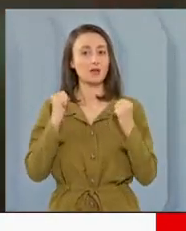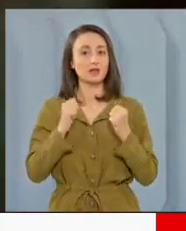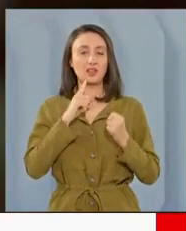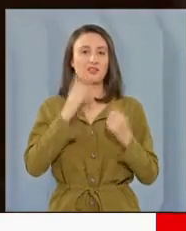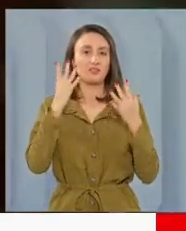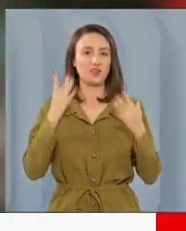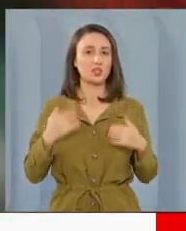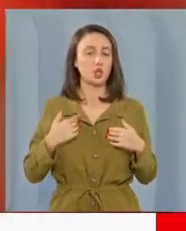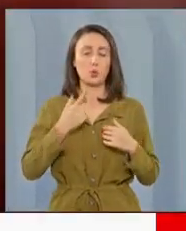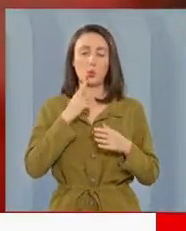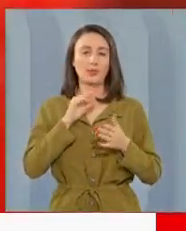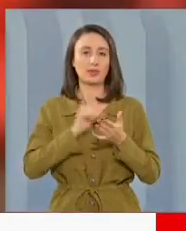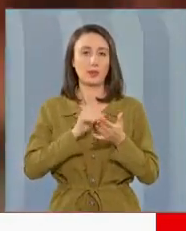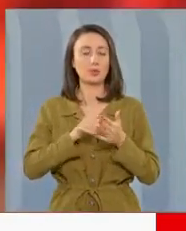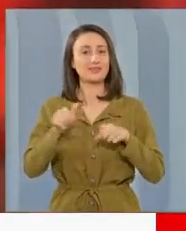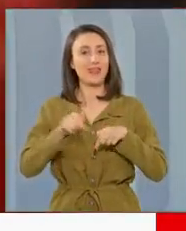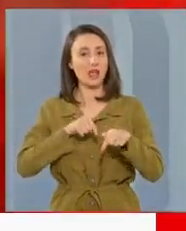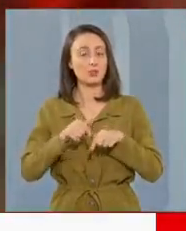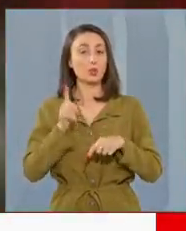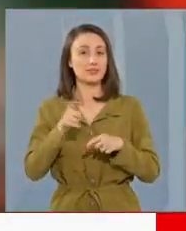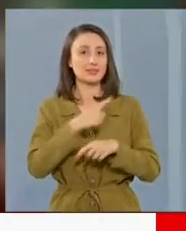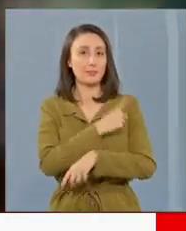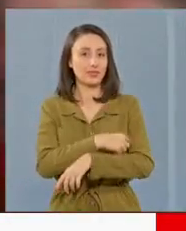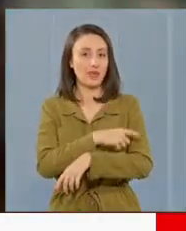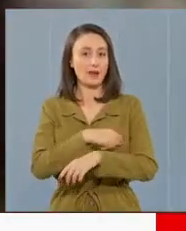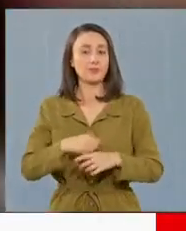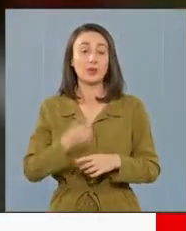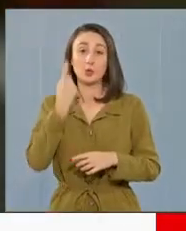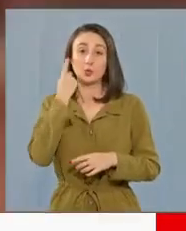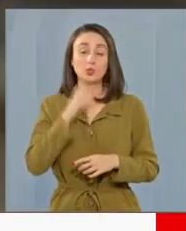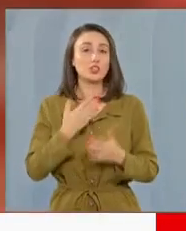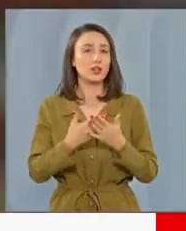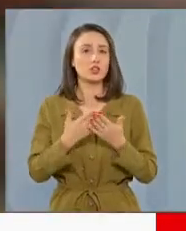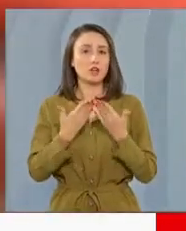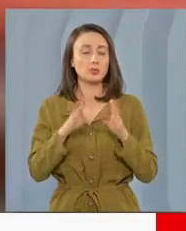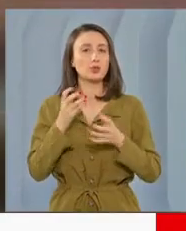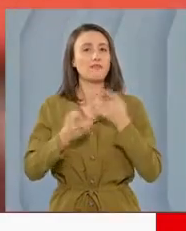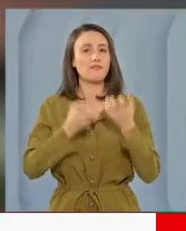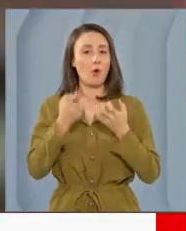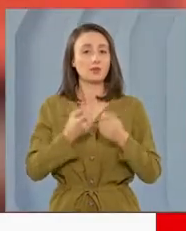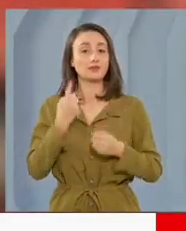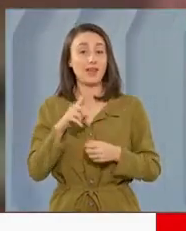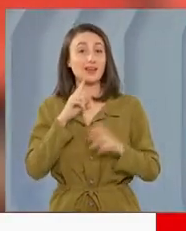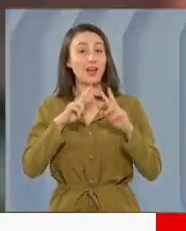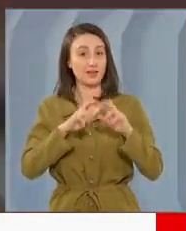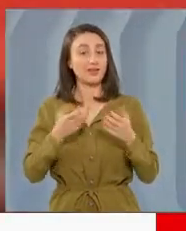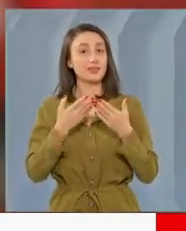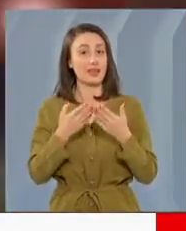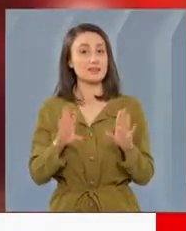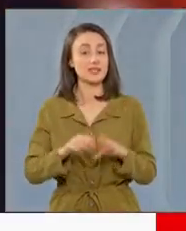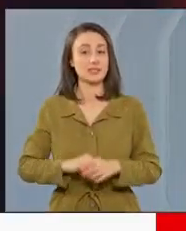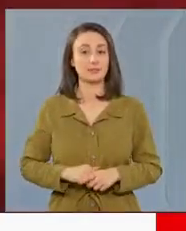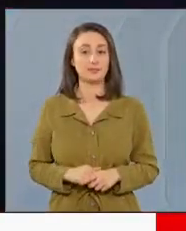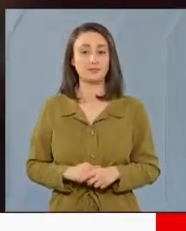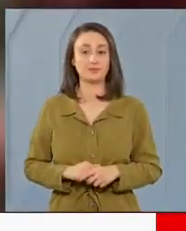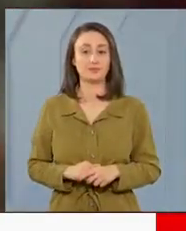Din fericire, nu a fost nevoie de transportul acesteia la spital. Nu se știe încă de la ce a pornit incendiul, însă o anchetă a fost deschisă în acest